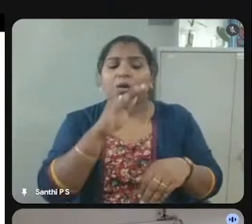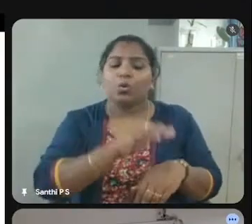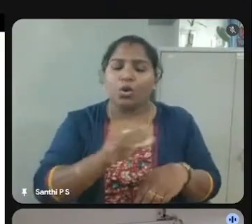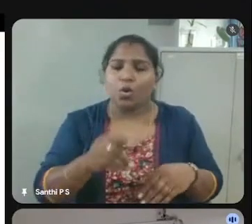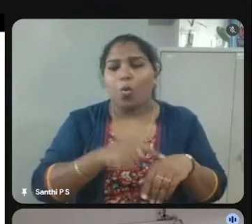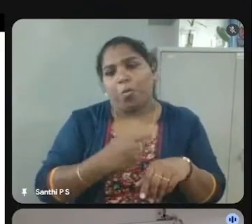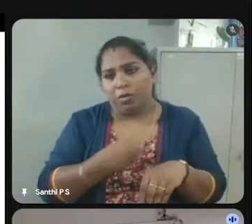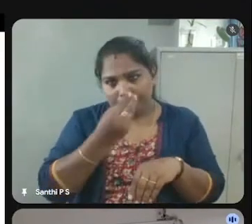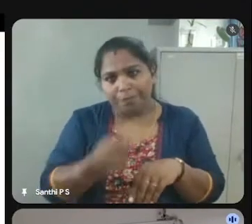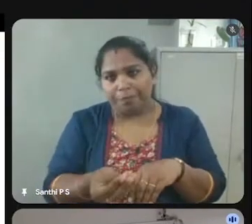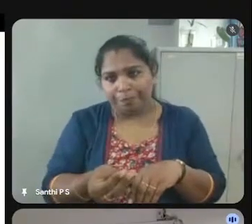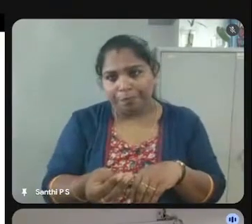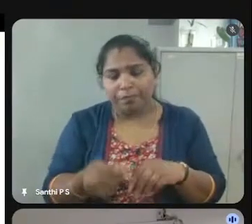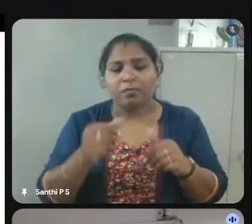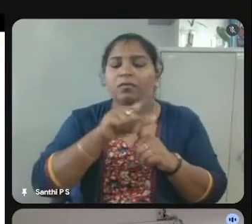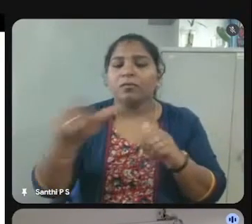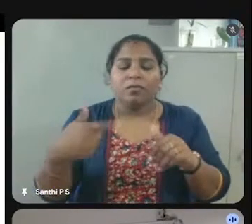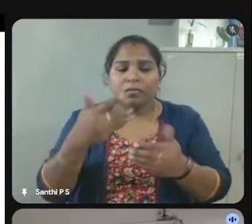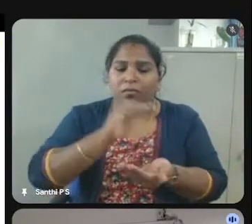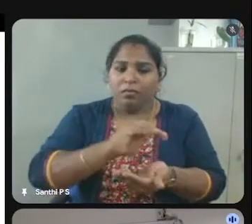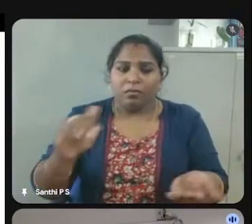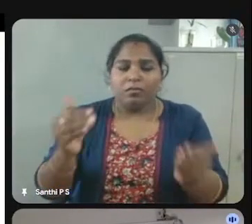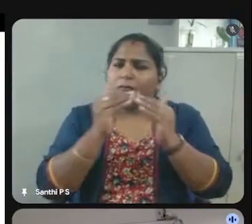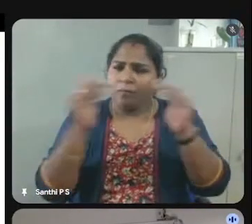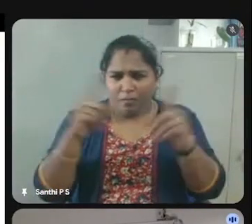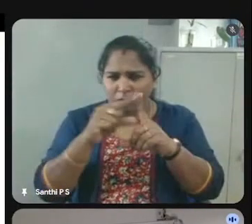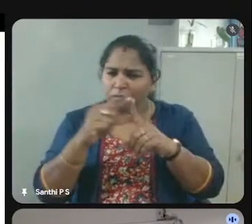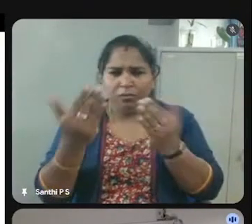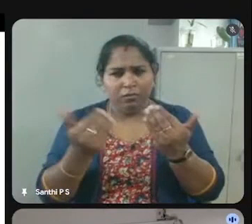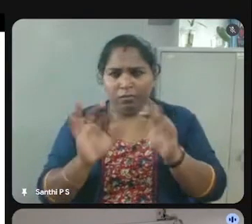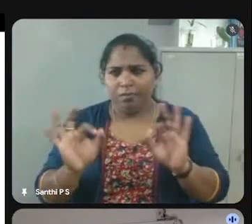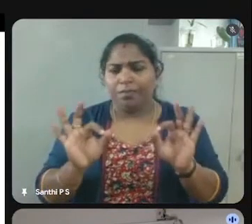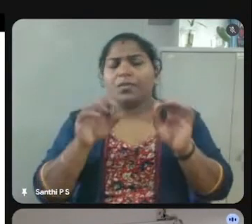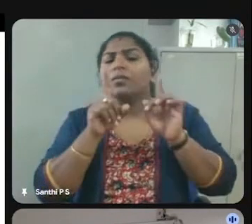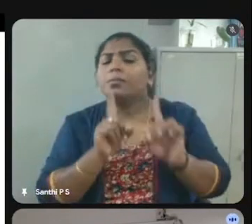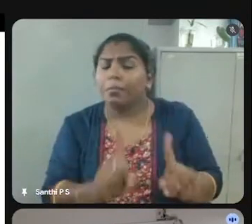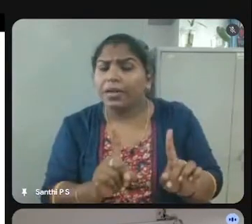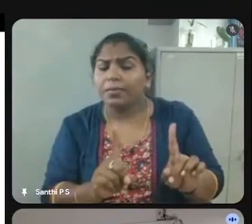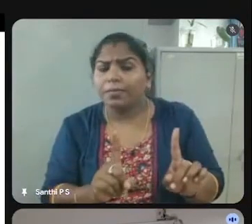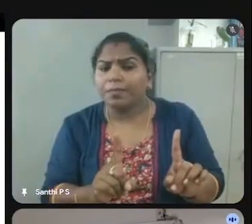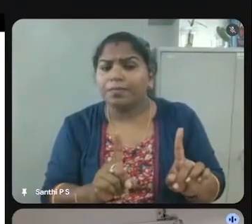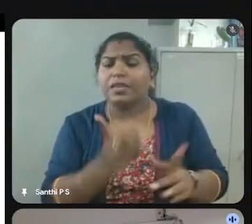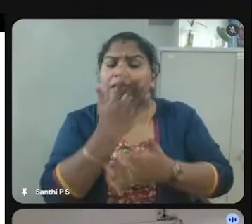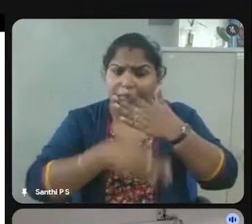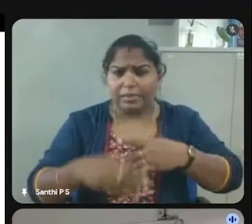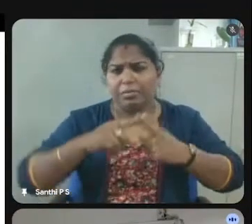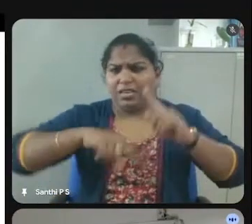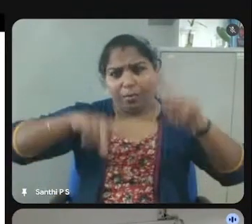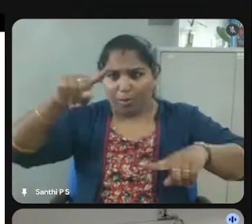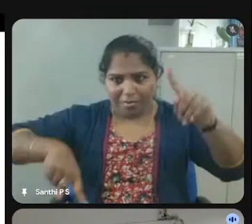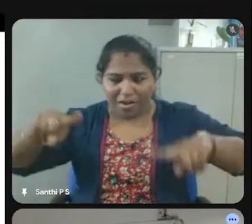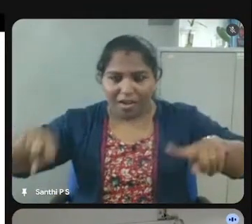കൊടുക്കുക. എല്ലാ കുട്ടികൾക്കും ഒരേപോലെ ചെയ്യാൻ സാധിച്ചു എന്ന് വരില്ല. അത് ഓരോ ഭിന്നശേഷി വ്യത്യാസപ്പെട്ടിരിക്കുന്നത് കൊണ്ട് അതിനകത്തും